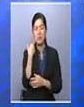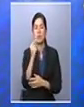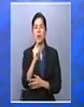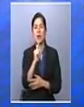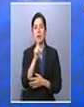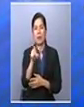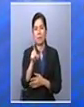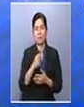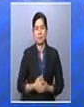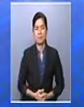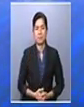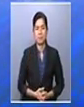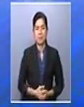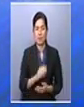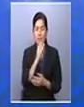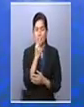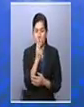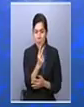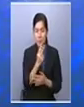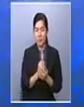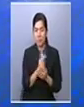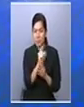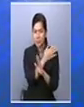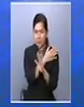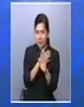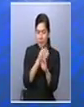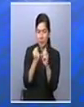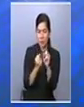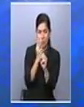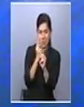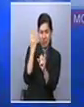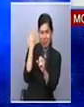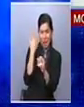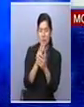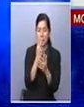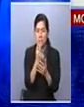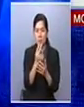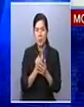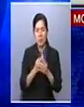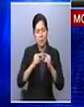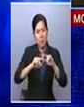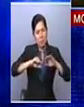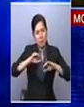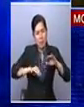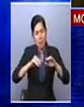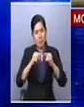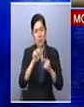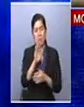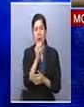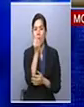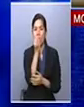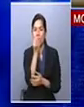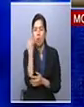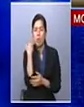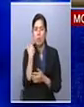บ้างคะ ครับถ้าเราย้อนกลับไปดู2ปีย้อนหลังนะครับจะเห็นได้ว่าเฉลี่ย performance ตลาดหุ้นฮ่องกงเนี่ยบวก